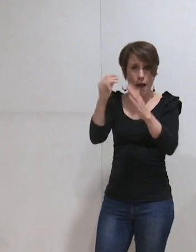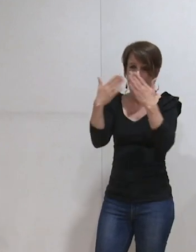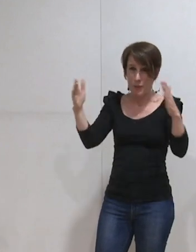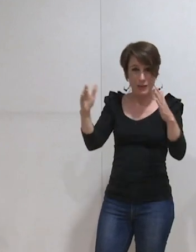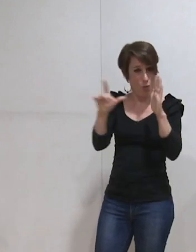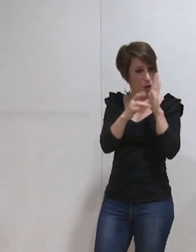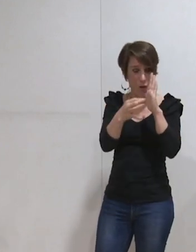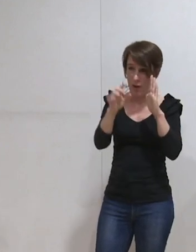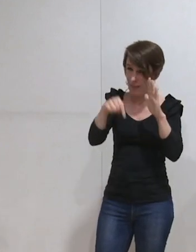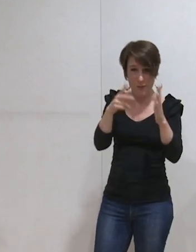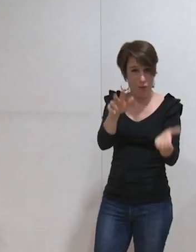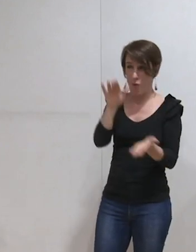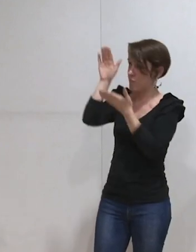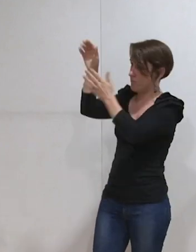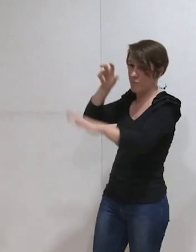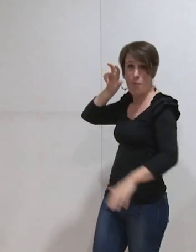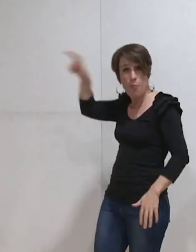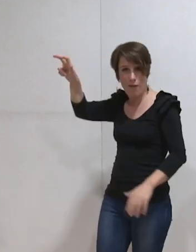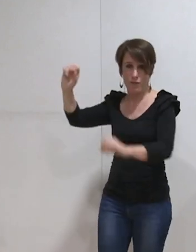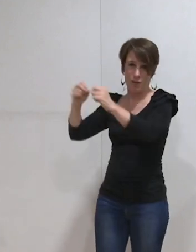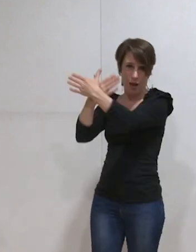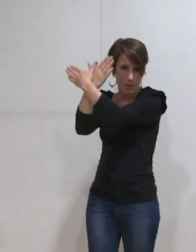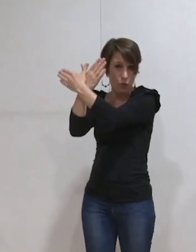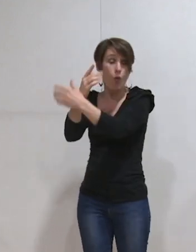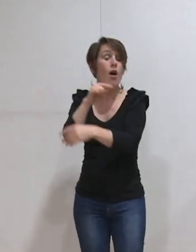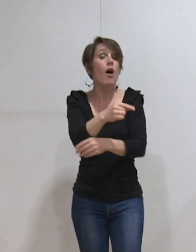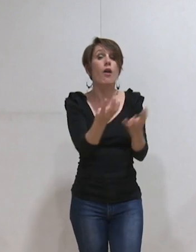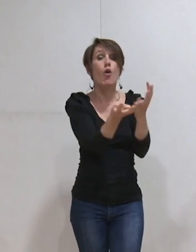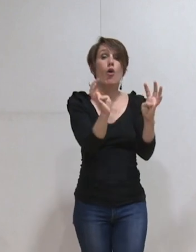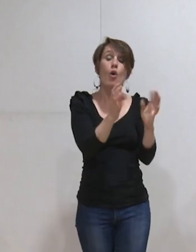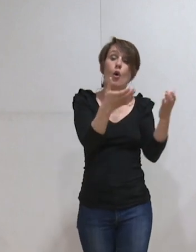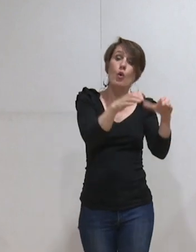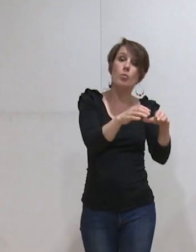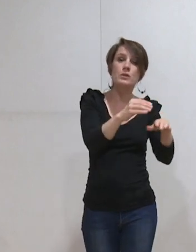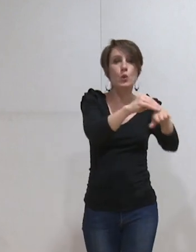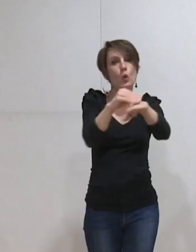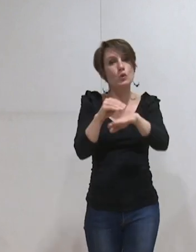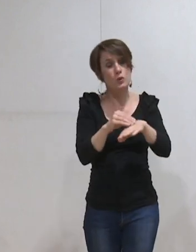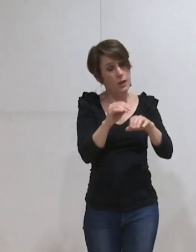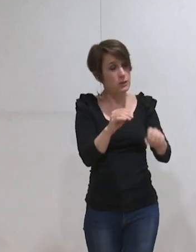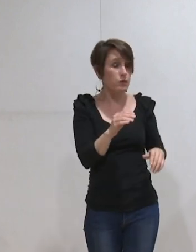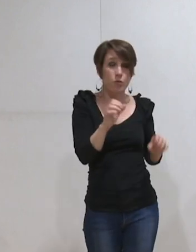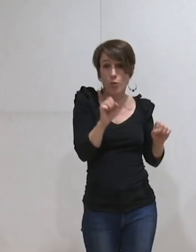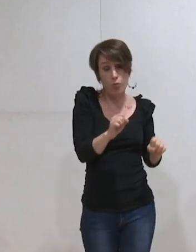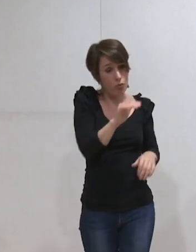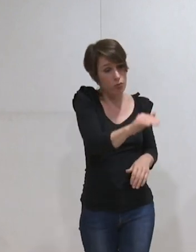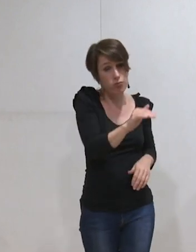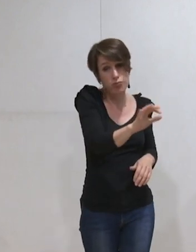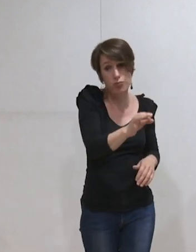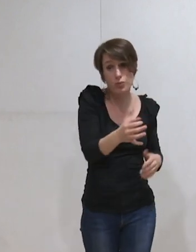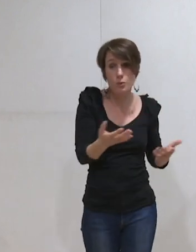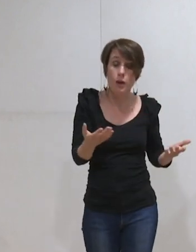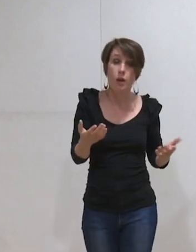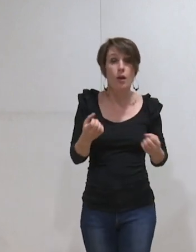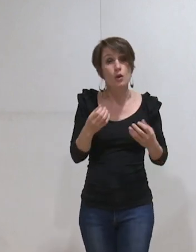et faire en sorte que donc saisir cette commission consultative je veux bien mais comme j'ai eu l'occasion de vous le dire plus d'une fois clémentence disait quand il voulait